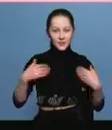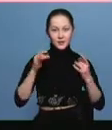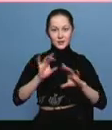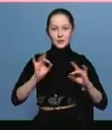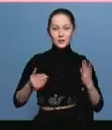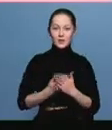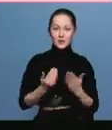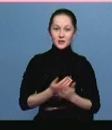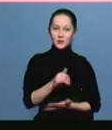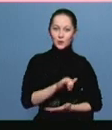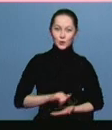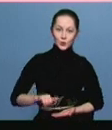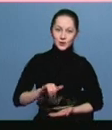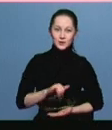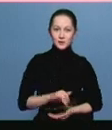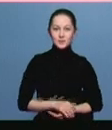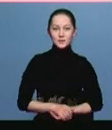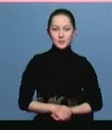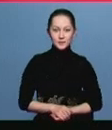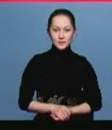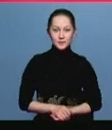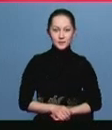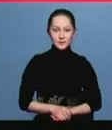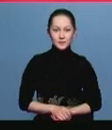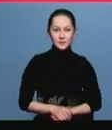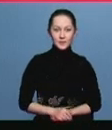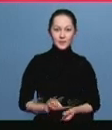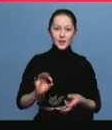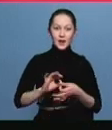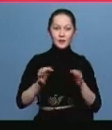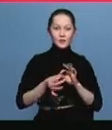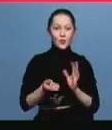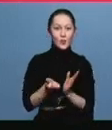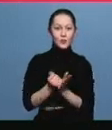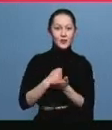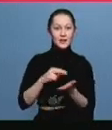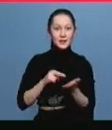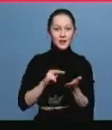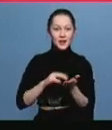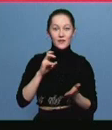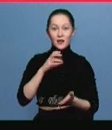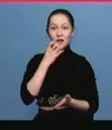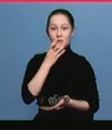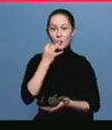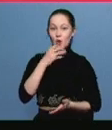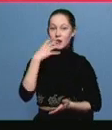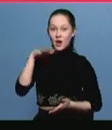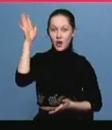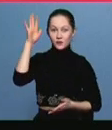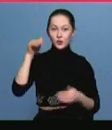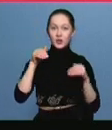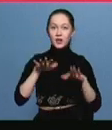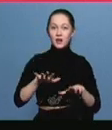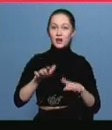Здравствуйте, в эфире новости Удмуртии, в студии Марина Симонова. Ижевчанам утвердили новые тарифы на тепло и горячую воду. Решение госрегулятором